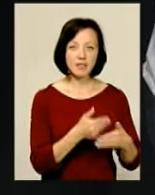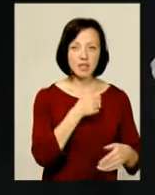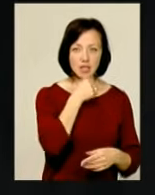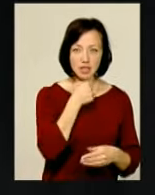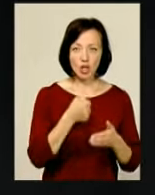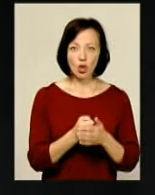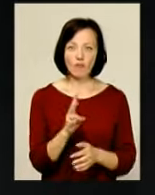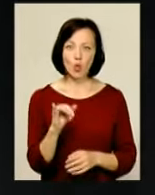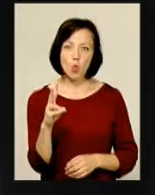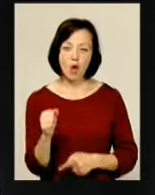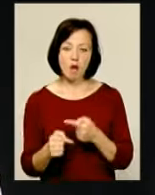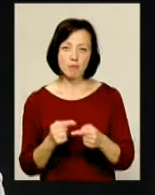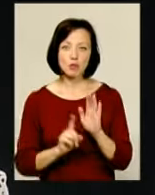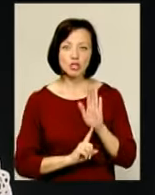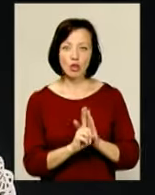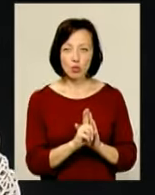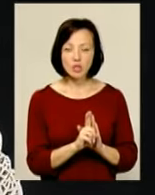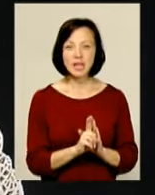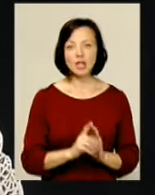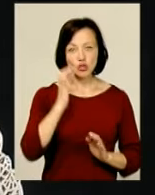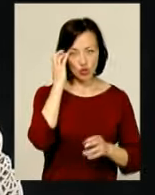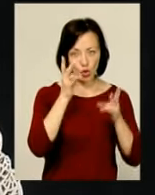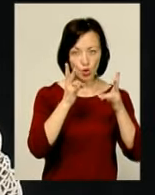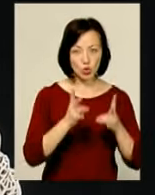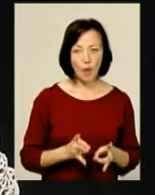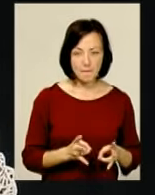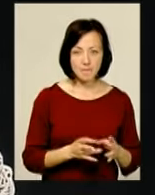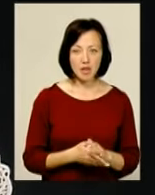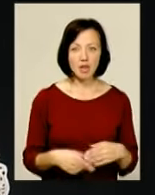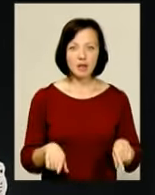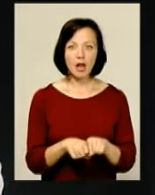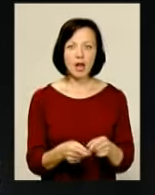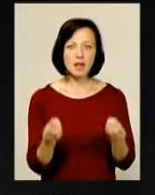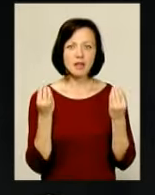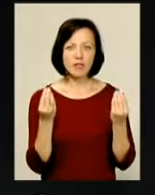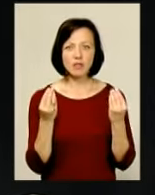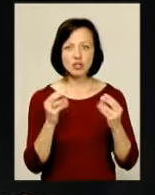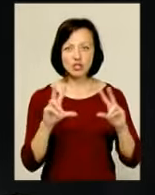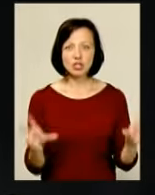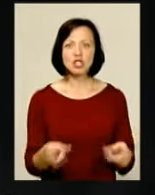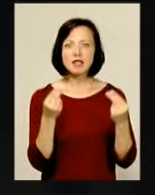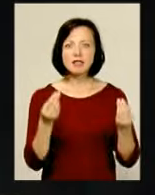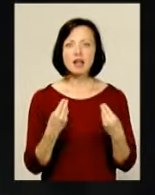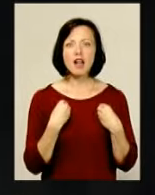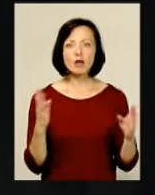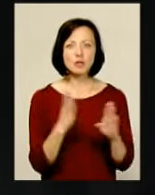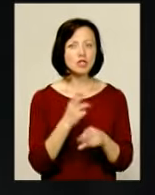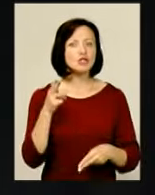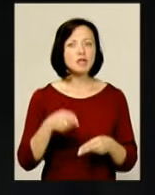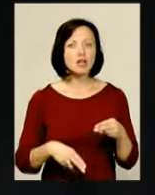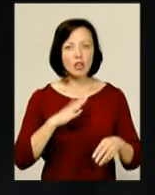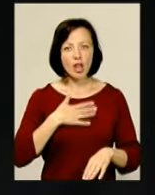до онука. Почалося з Чорнобиля. «Такий дивовижний шанс дала нам доля. А чим закінчився наш Майдан?